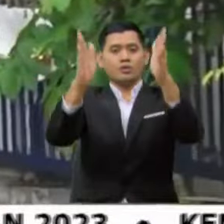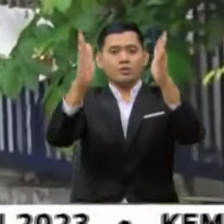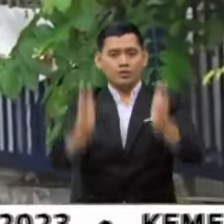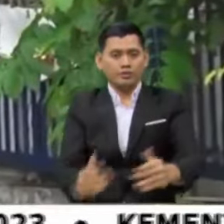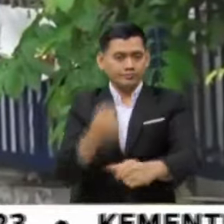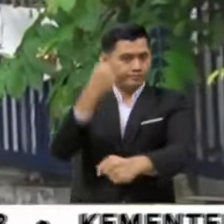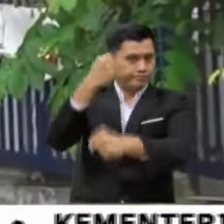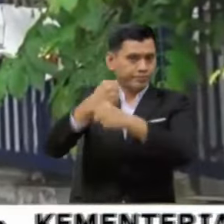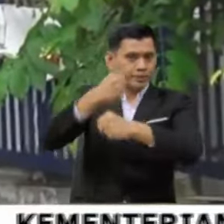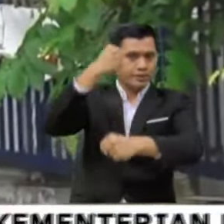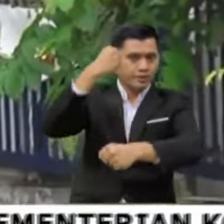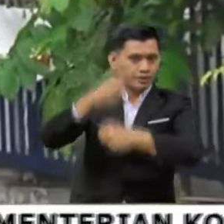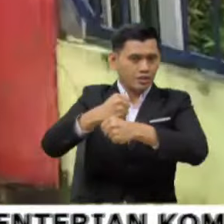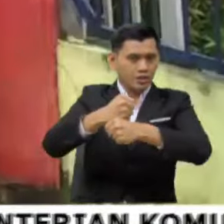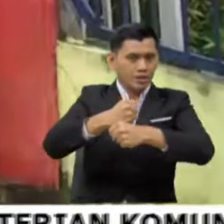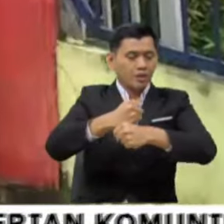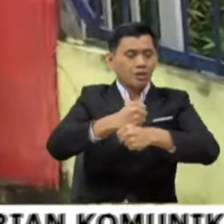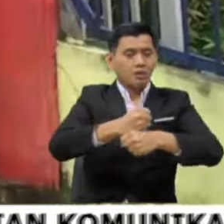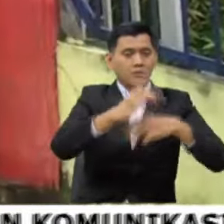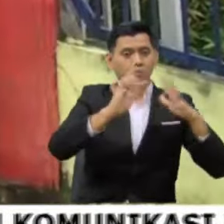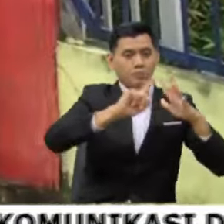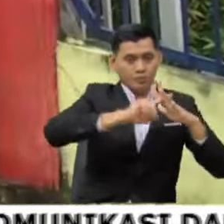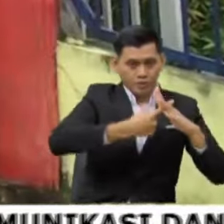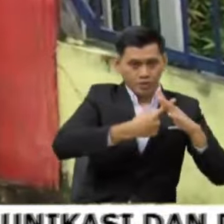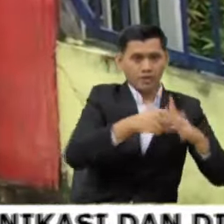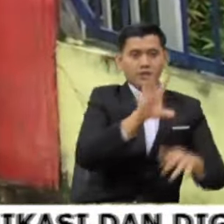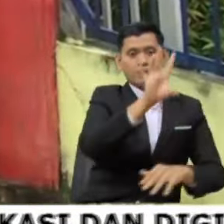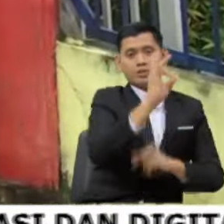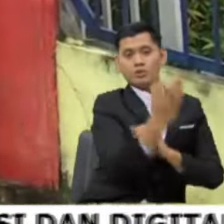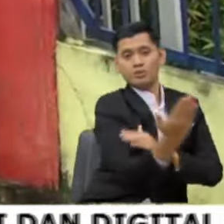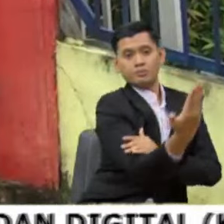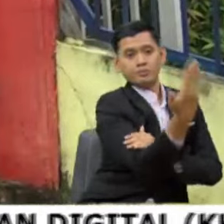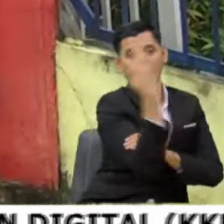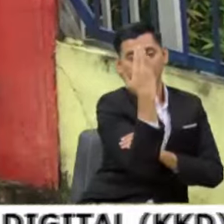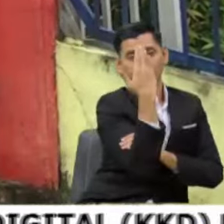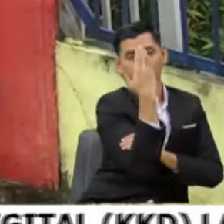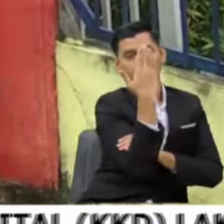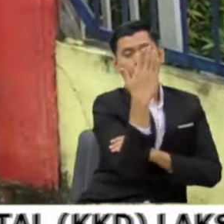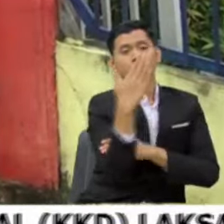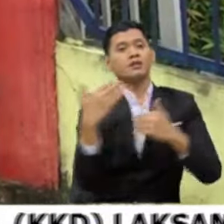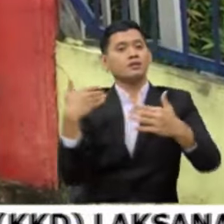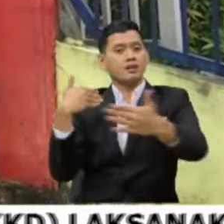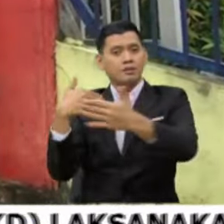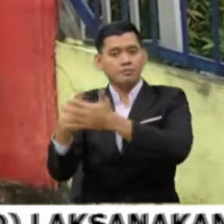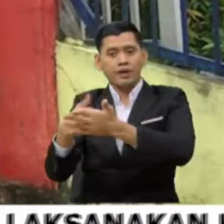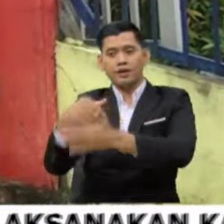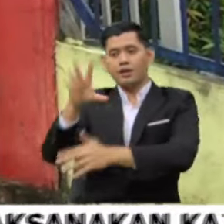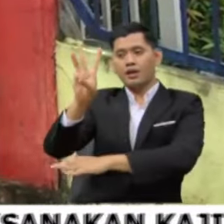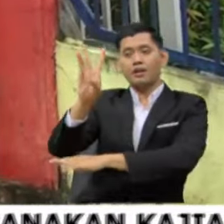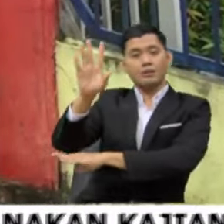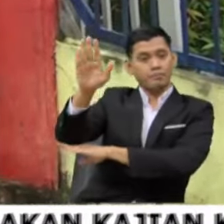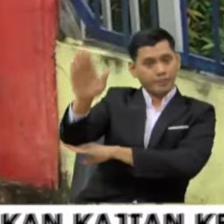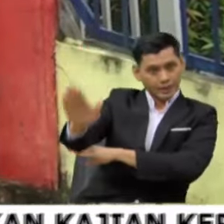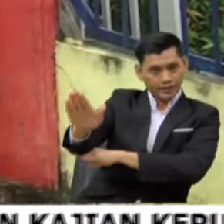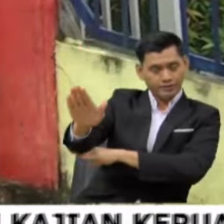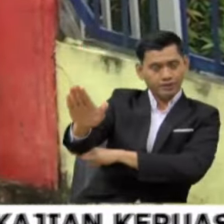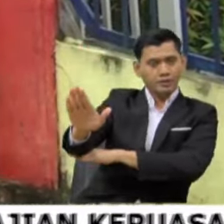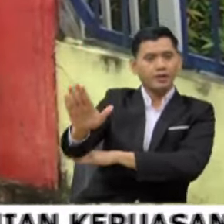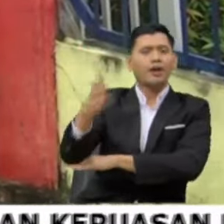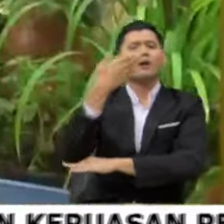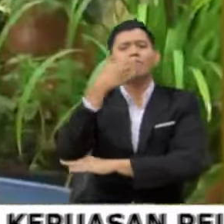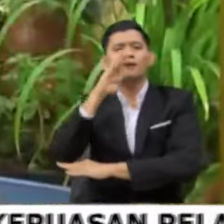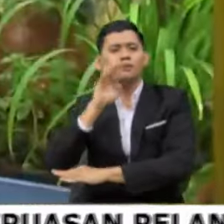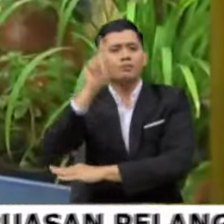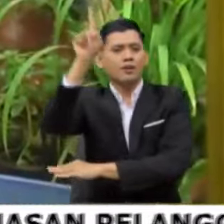ispr bertugas awal pukul 7 pagi tadi sehingga selesai mengu pukul 6 Petang Tadi Alhamdulillah cuaca